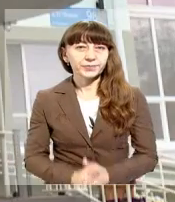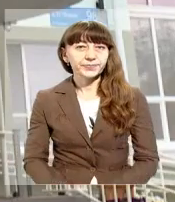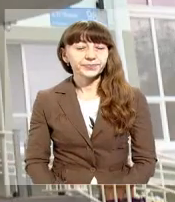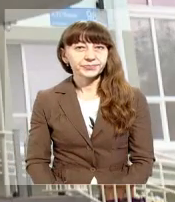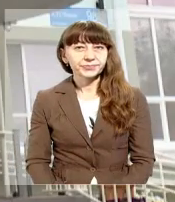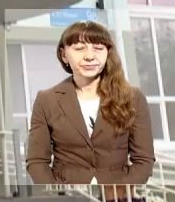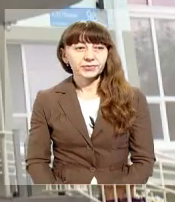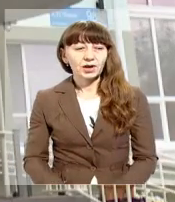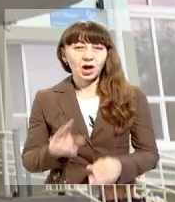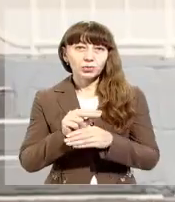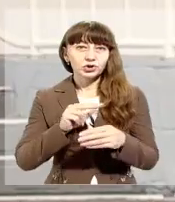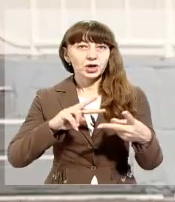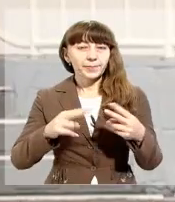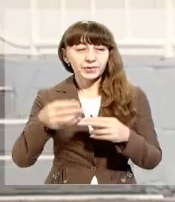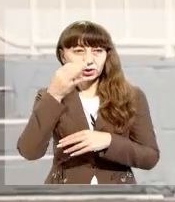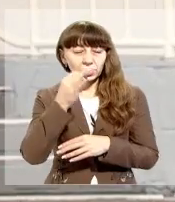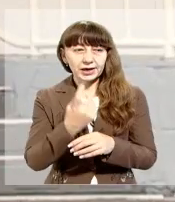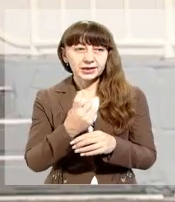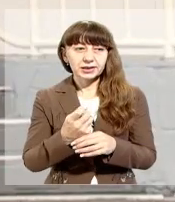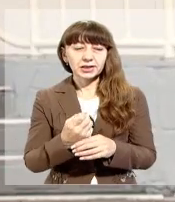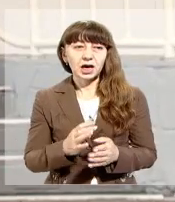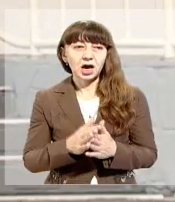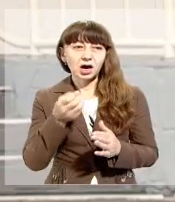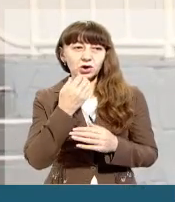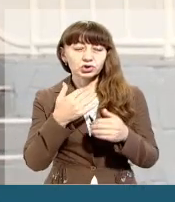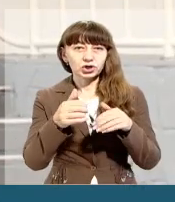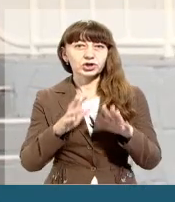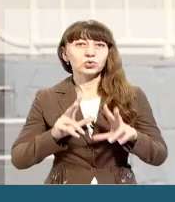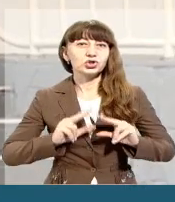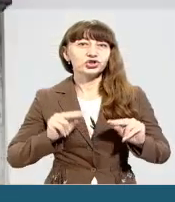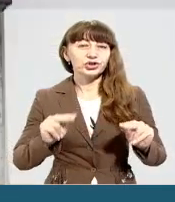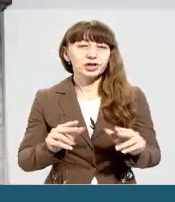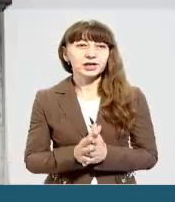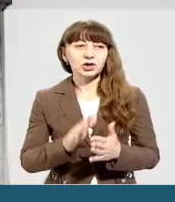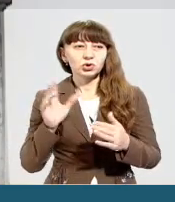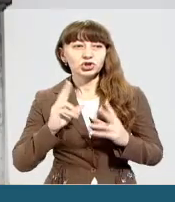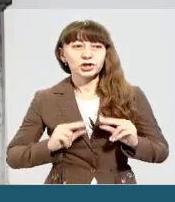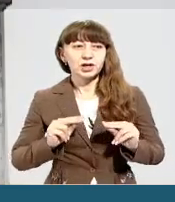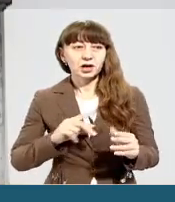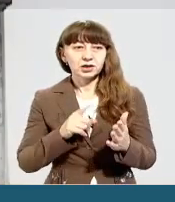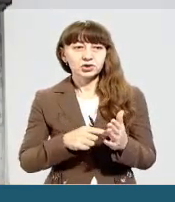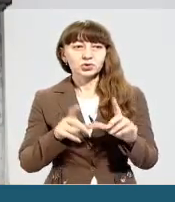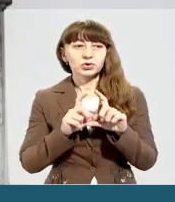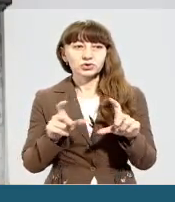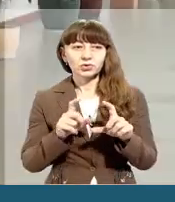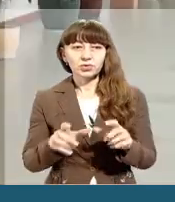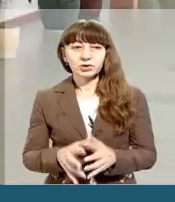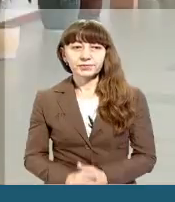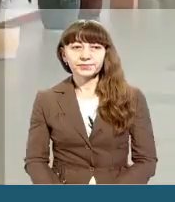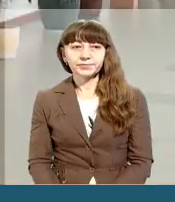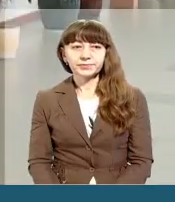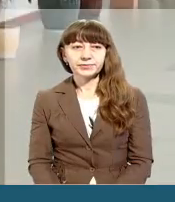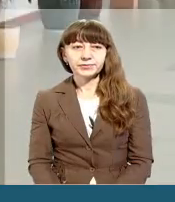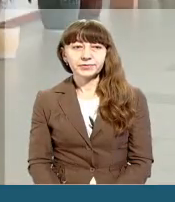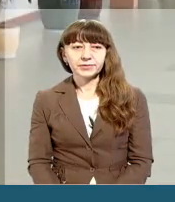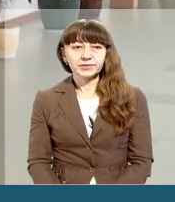Үйрену және тәжірибе алмасу – бұл қостанайлық ұстаздардың берік ұстанымы. Қала мектептерінің мұғалімдері әрқашан біліктілік пен дамуды алдыңғы қатарға қояды.